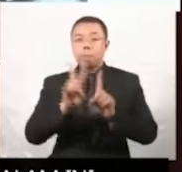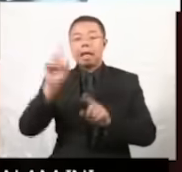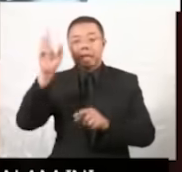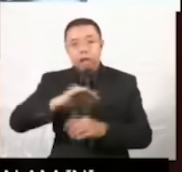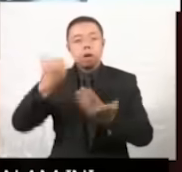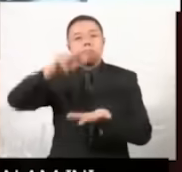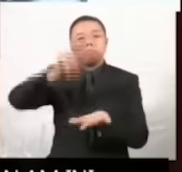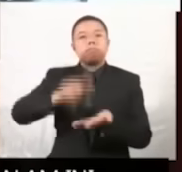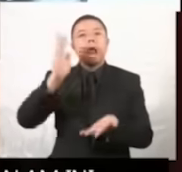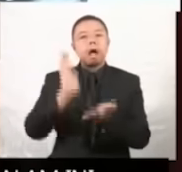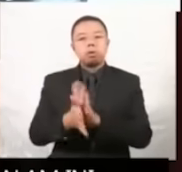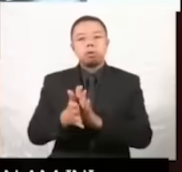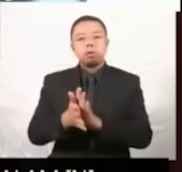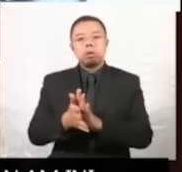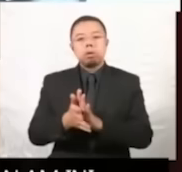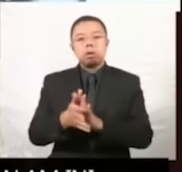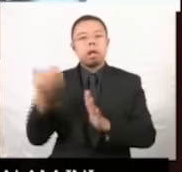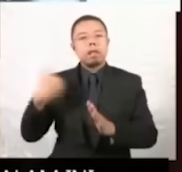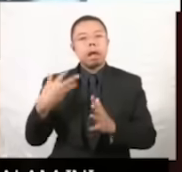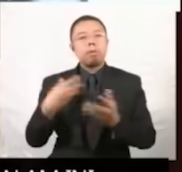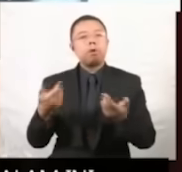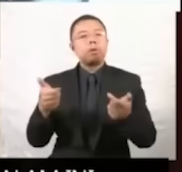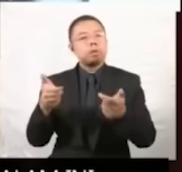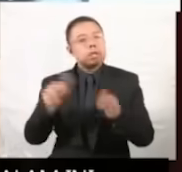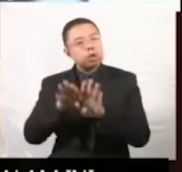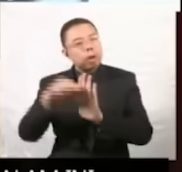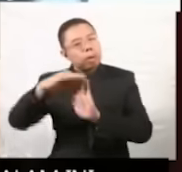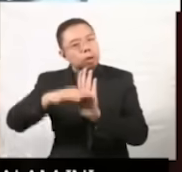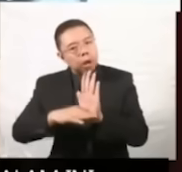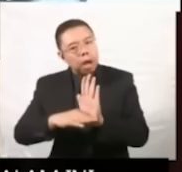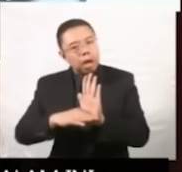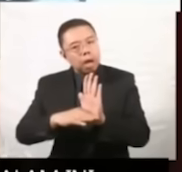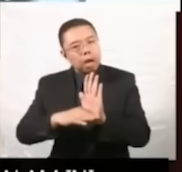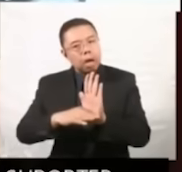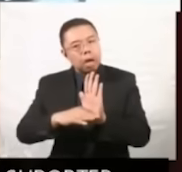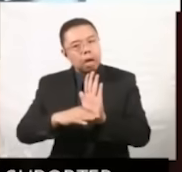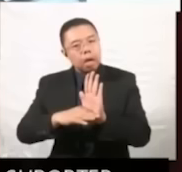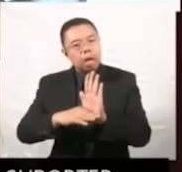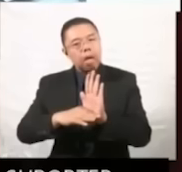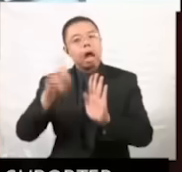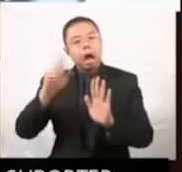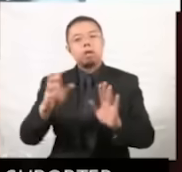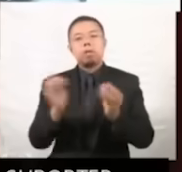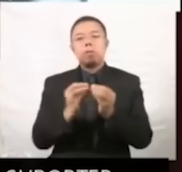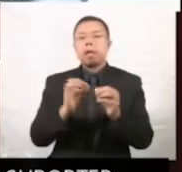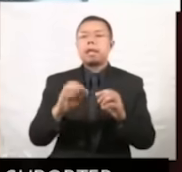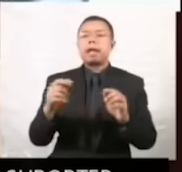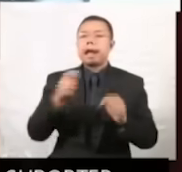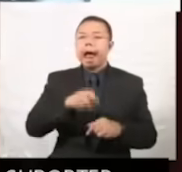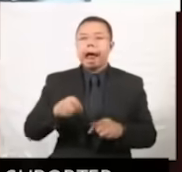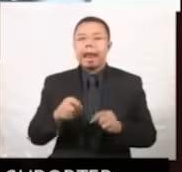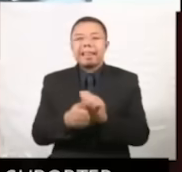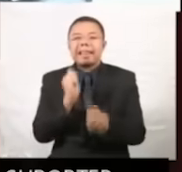ditentukan lalu tidak melakukan prosedur Golden postulat Koh yang seharusnya dilakukan lalu alat